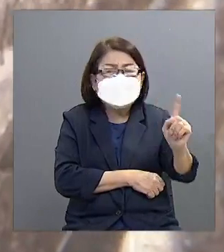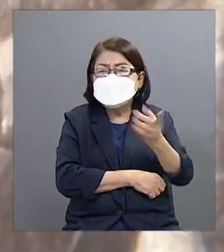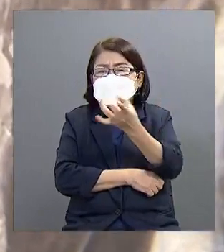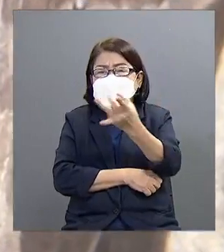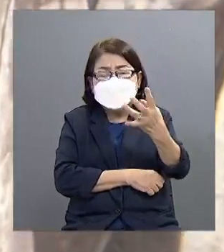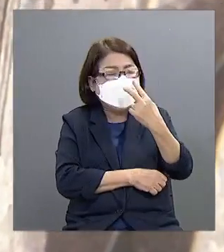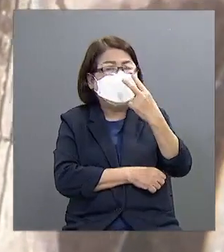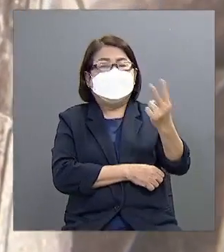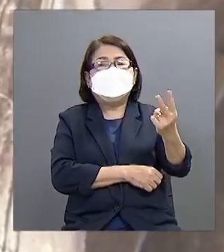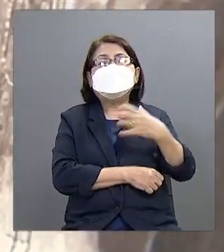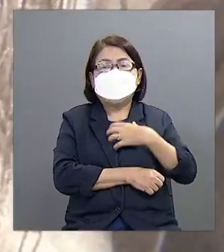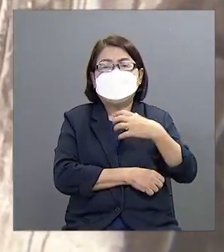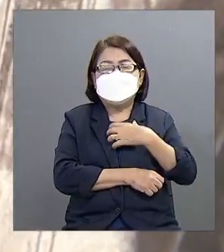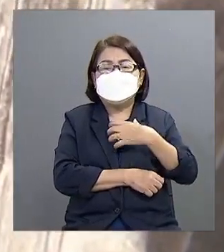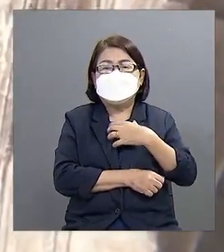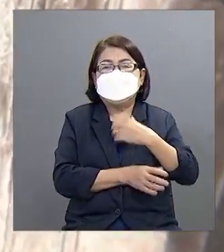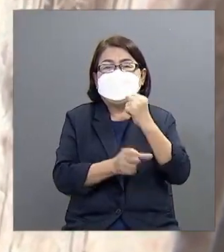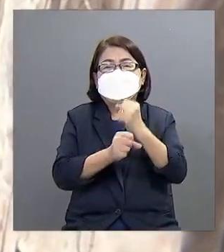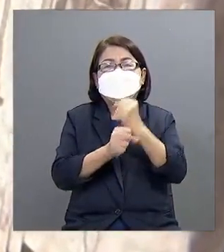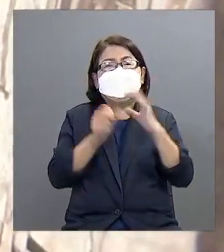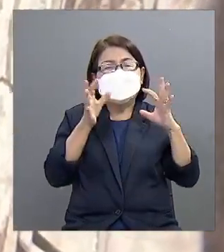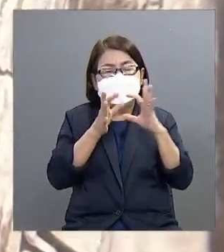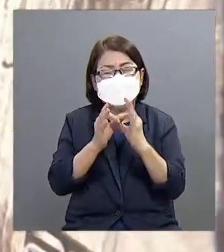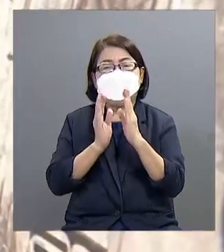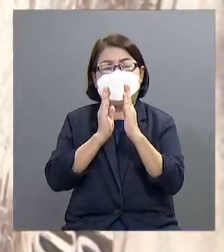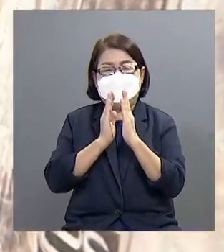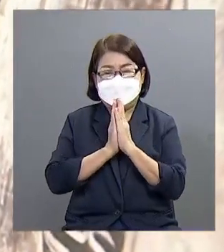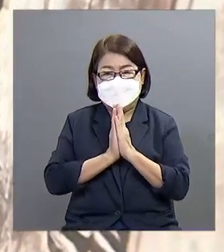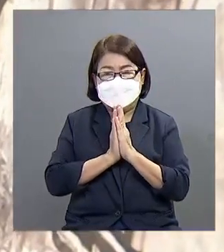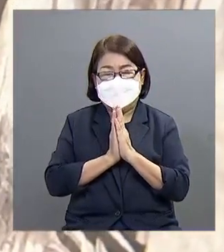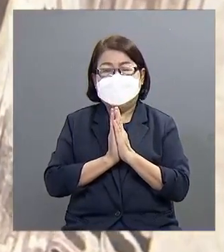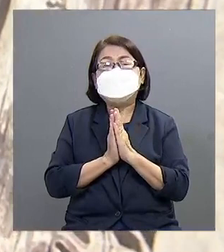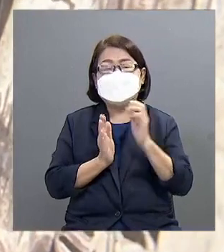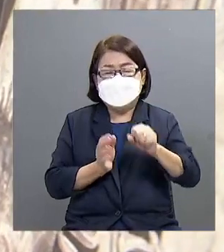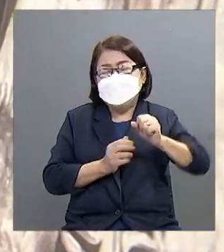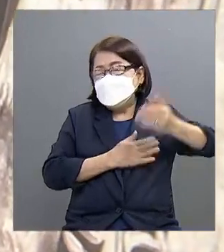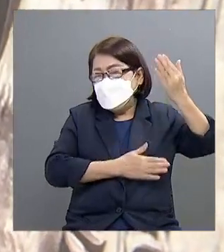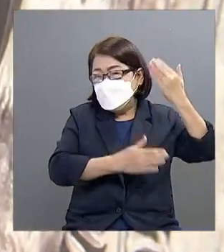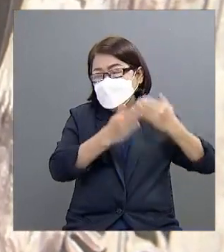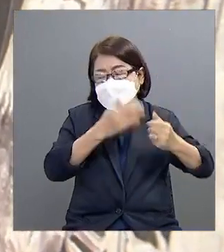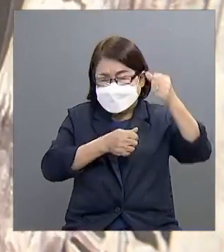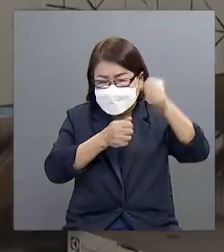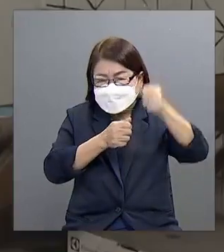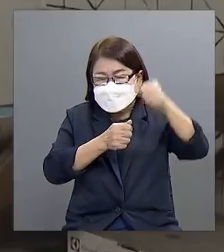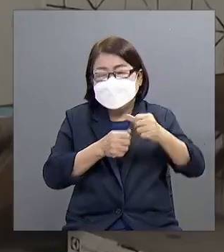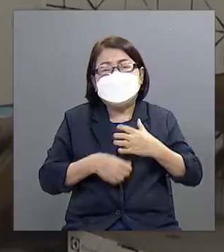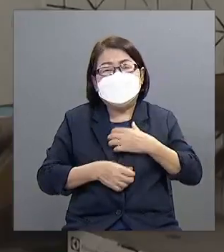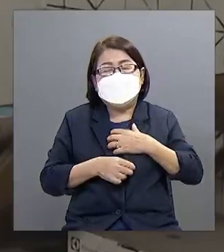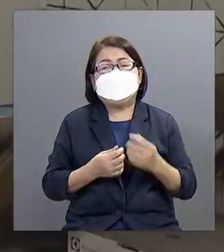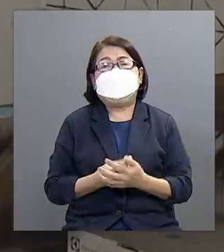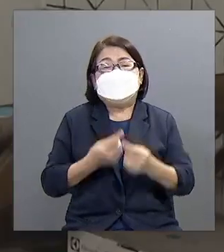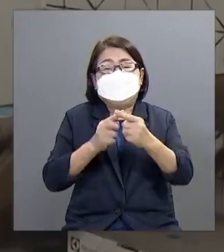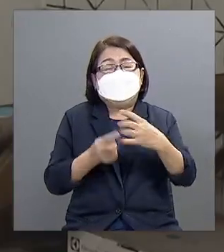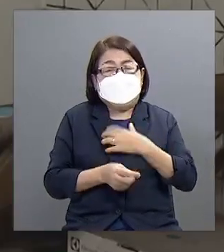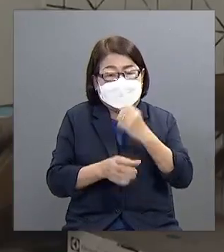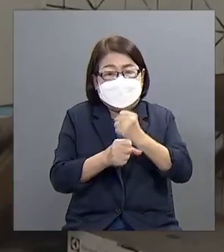ผมอยากทำงานพุทธศิลป์เกี่ยวกับความเป็นอนิจจังทีนี้ผมอยากให้ผลงานของผมเนี่ยสม